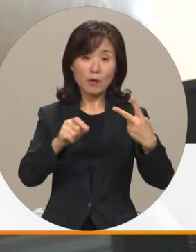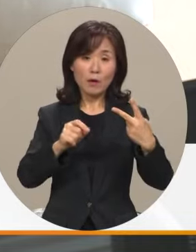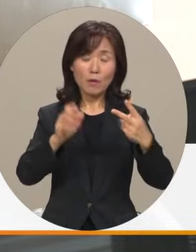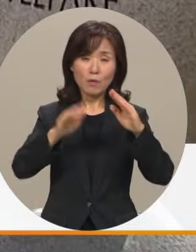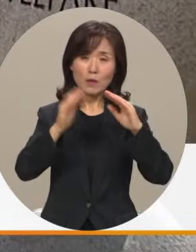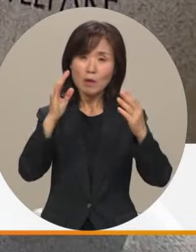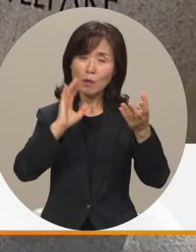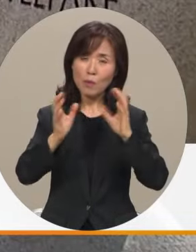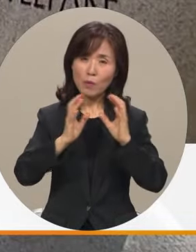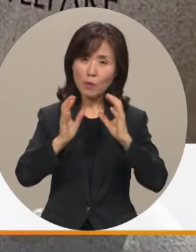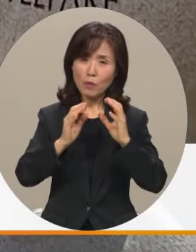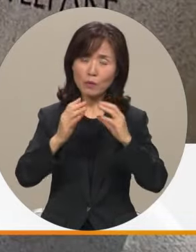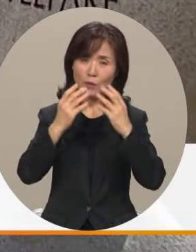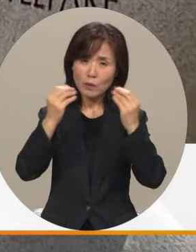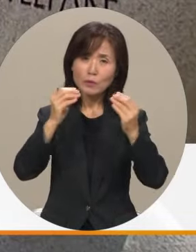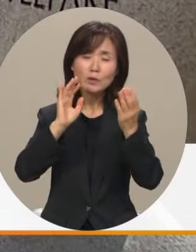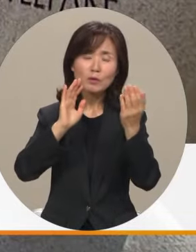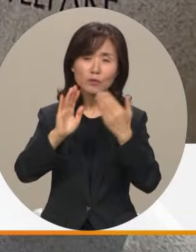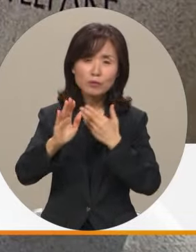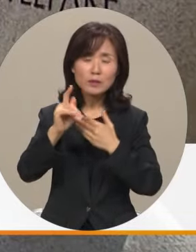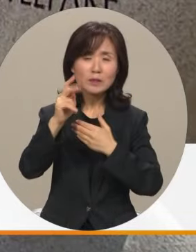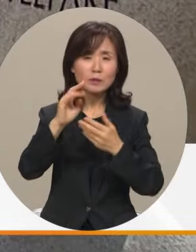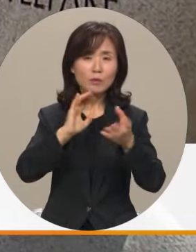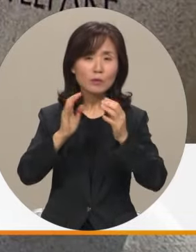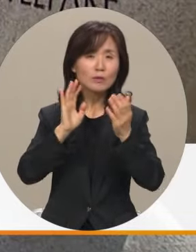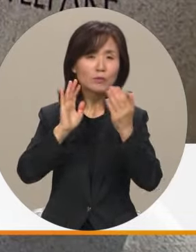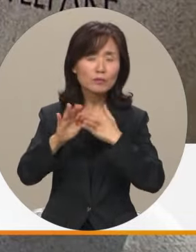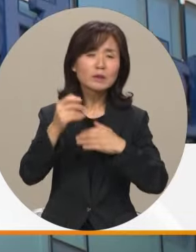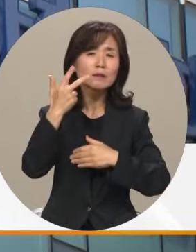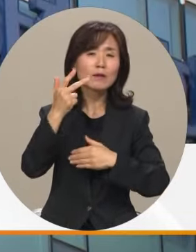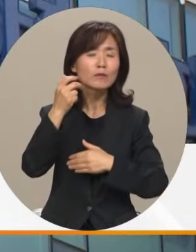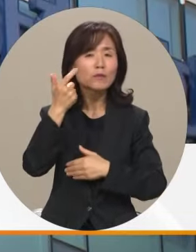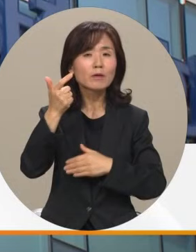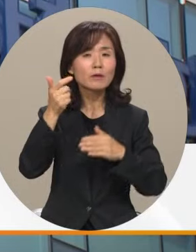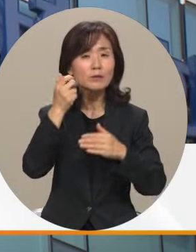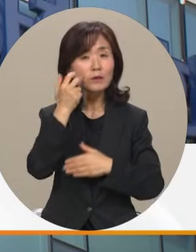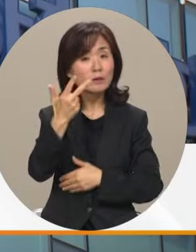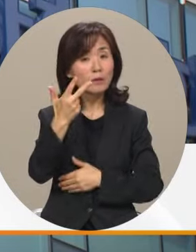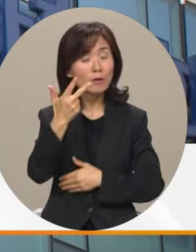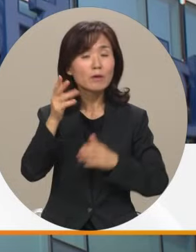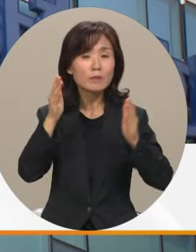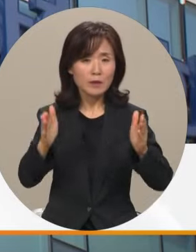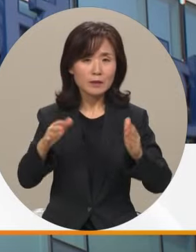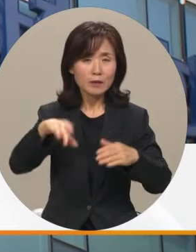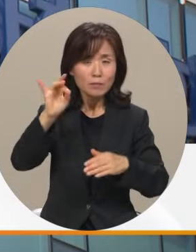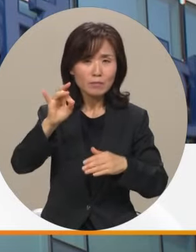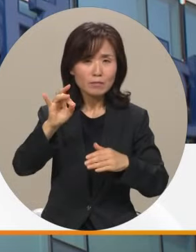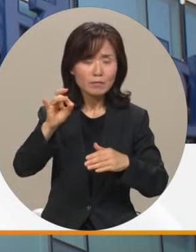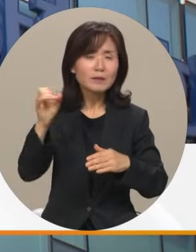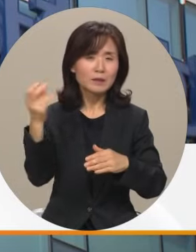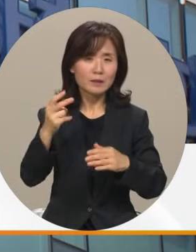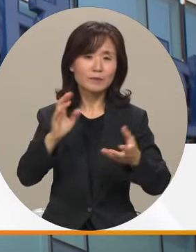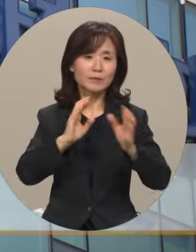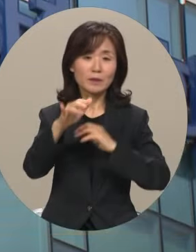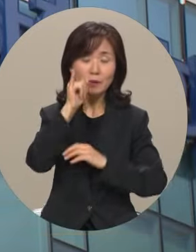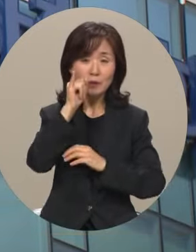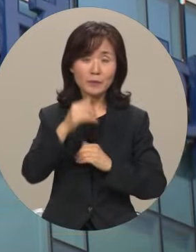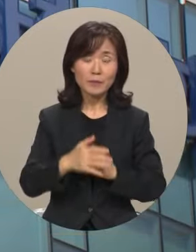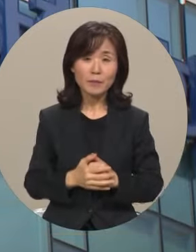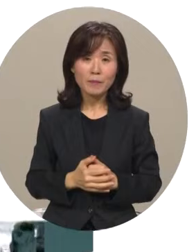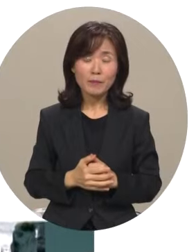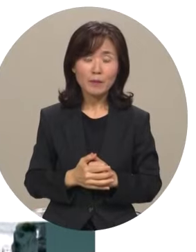만입니다 당시엔 정부 인사로 박민수 복지부 차관이 의료계 인사로 김태구 전 대한 의사협회 비대위원장이